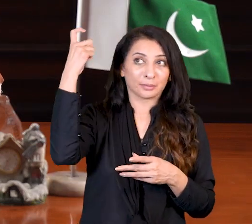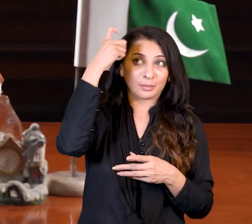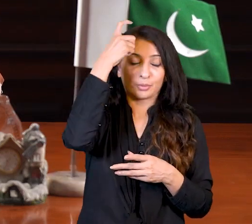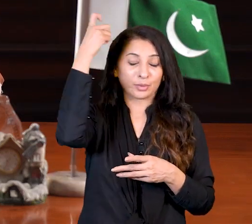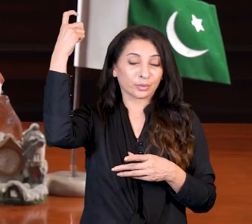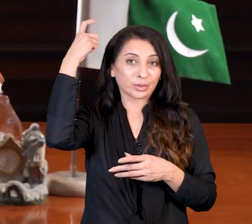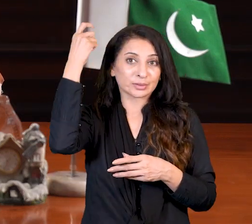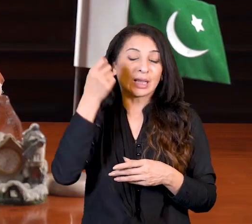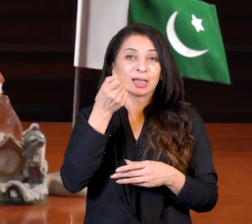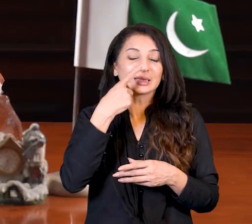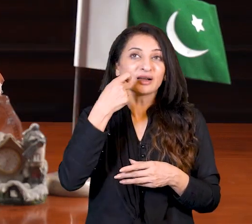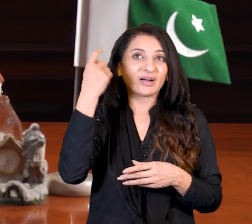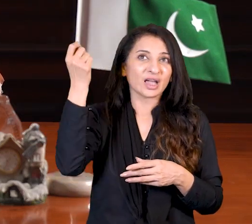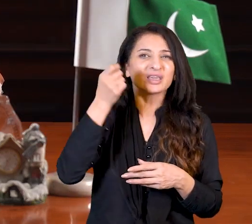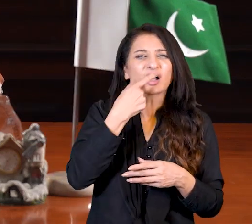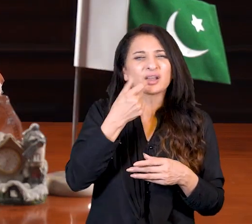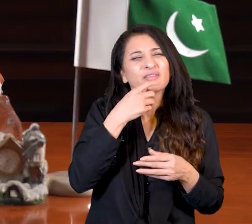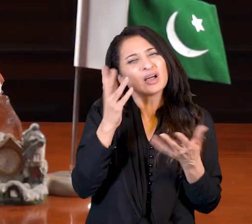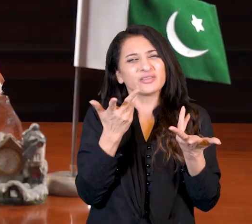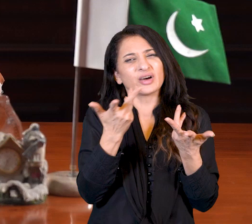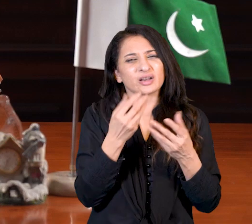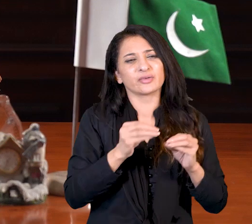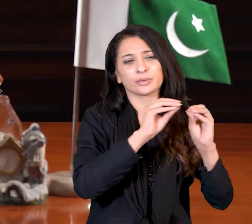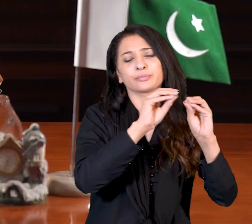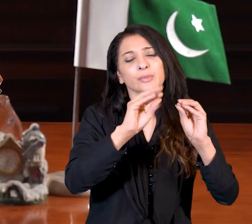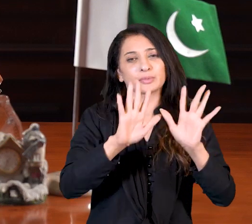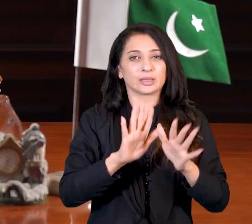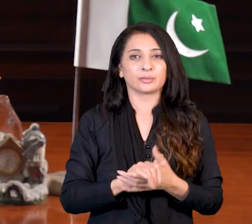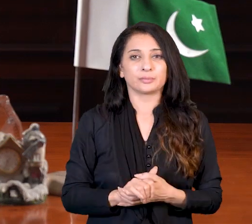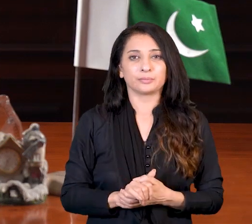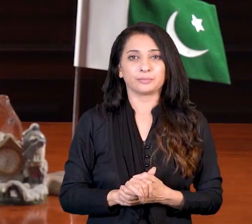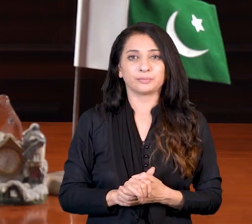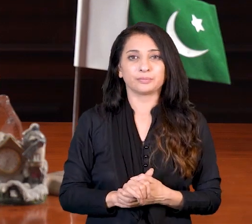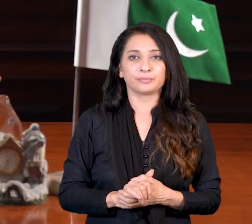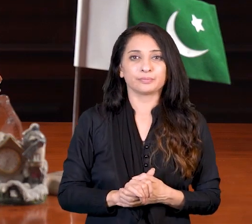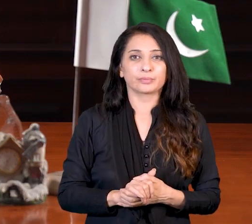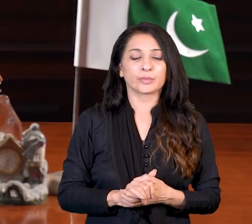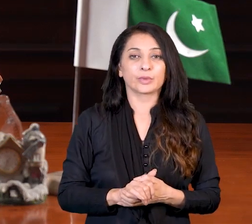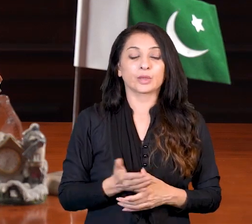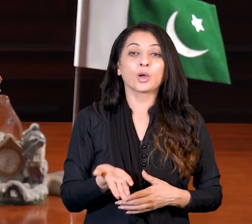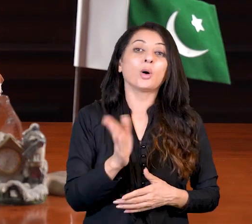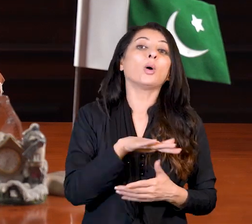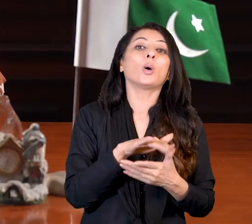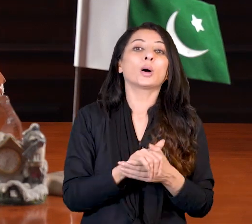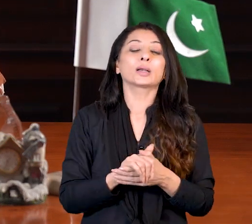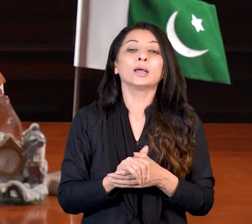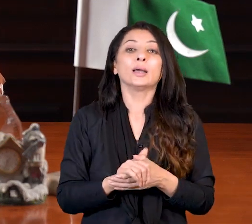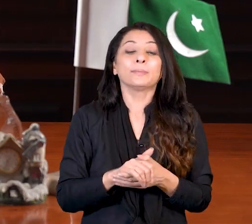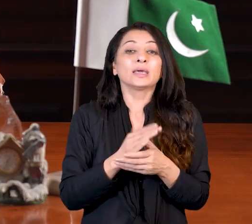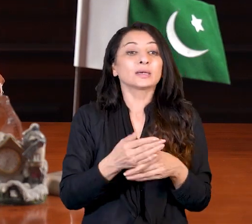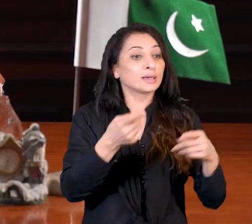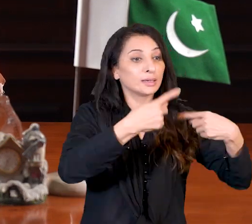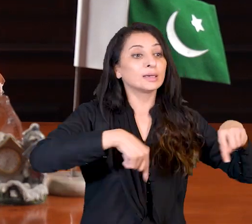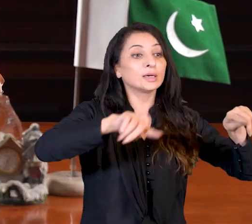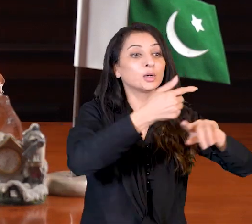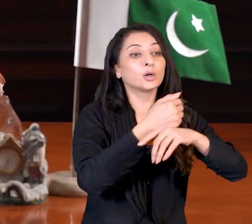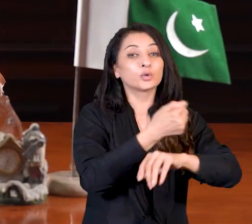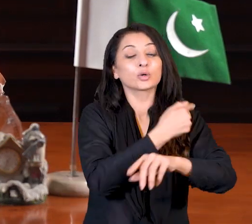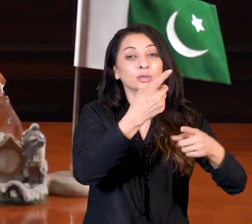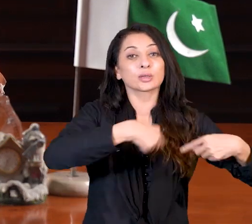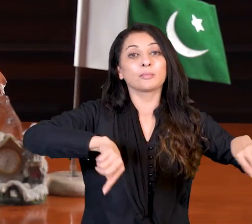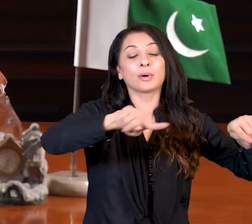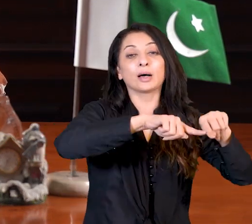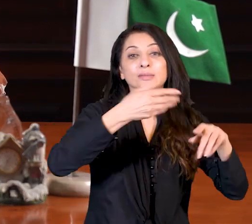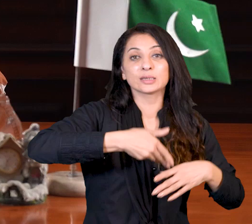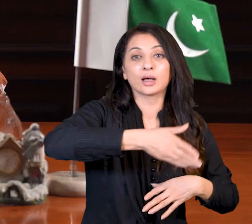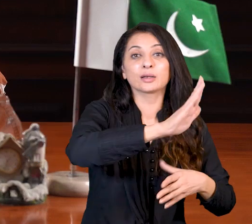दवाइयाँ, फिर हमारे पास ऑप्शंस आ जाती हैं ट्रीटमेंट बेस्ड, क्लिनिक में जाके ट्रीटमेंट करना, जिसमें सभी को पता है कि एक ट्रीटमेंट